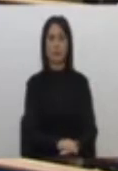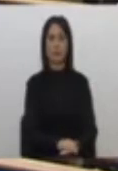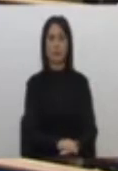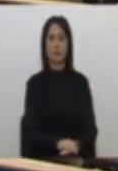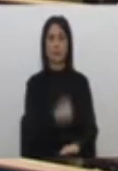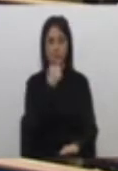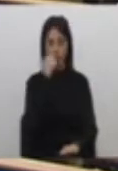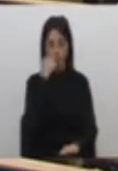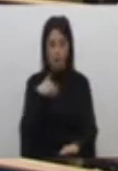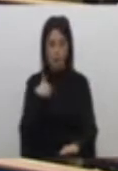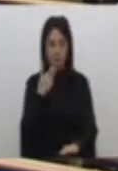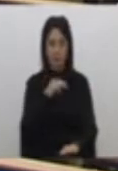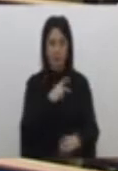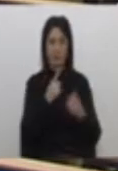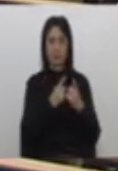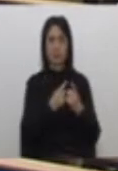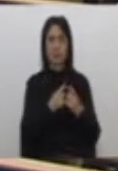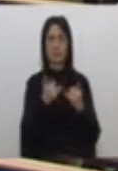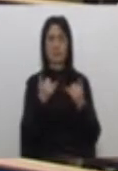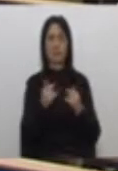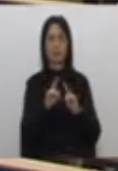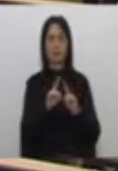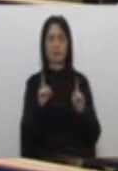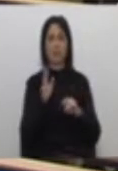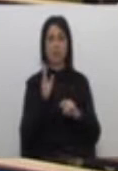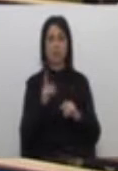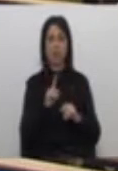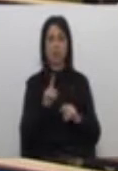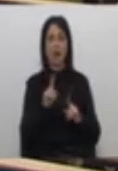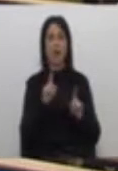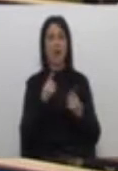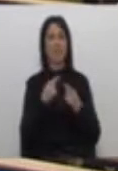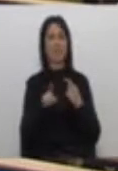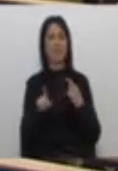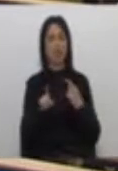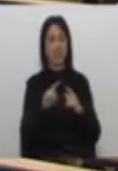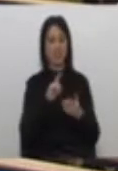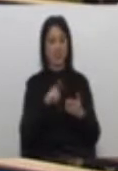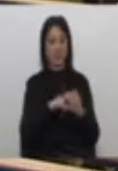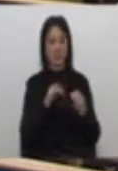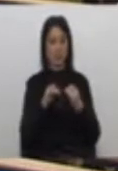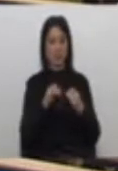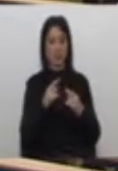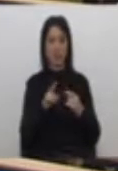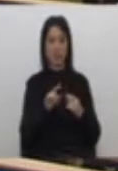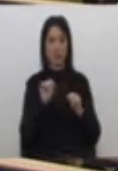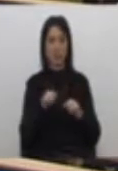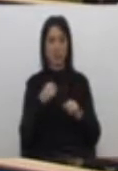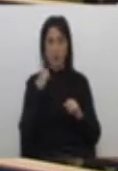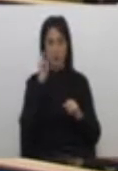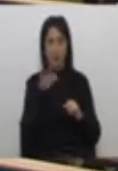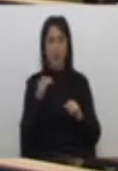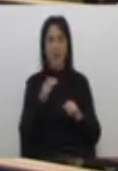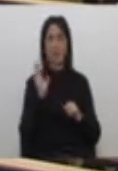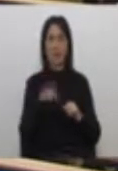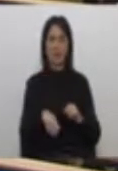მადლობა, მოგესალმებით, კოლეგებო. დღეს უცნაური იქნებოდა, რომ მე რაღაცა სხვა საკითხზე მელაპარაკა, რომელიც შეიძლება მე უფრო მაინტერესებს,